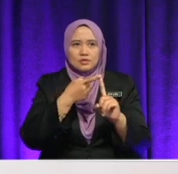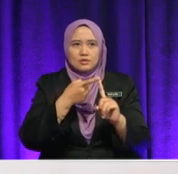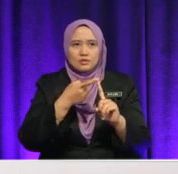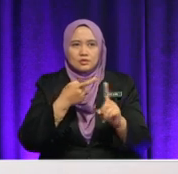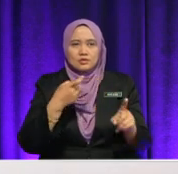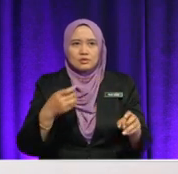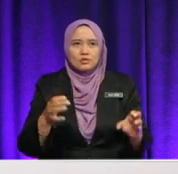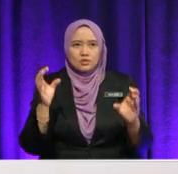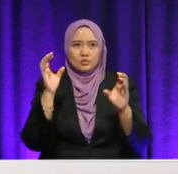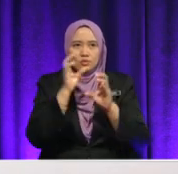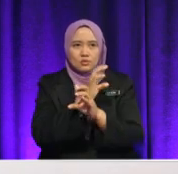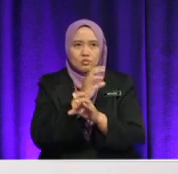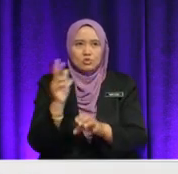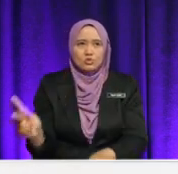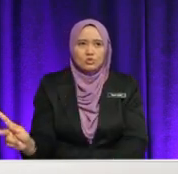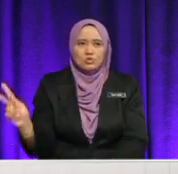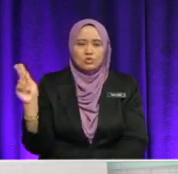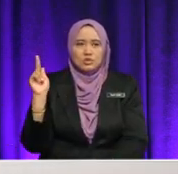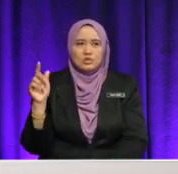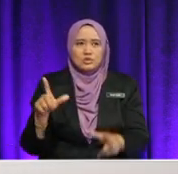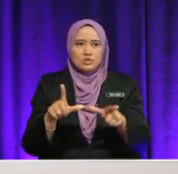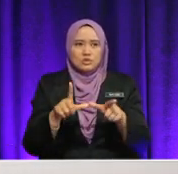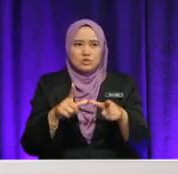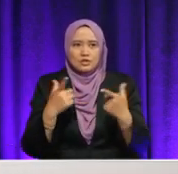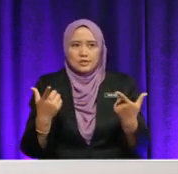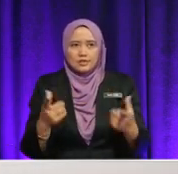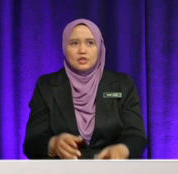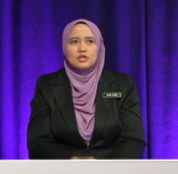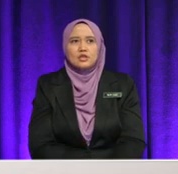pertahanan jadi ketiga-tiga jawaban